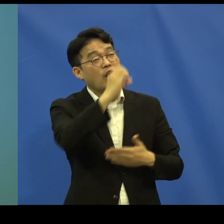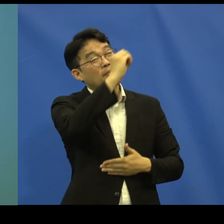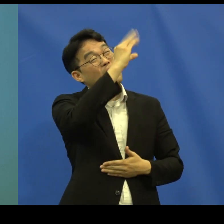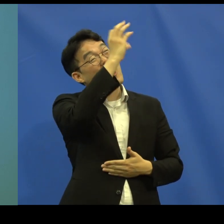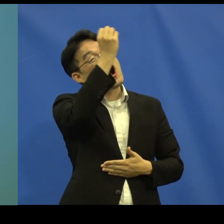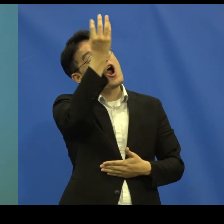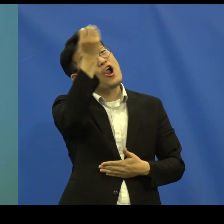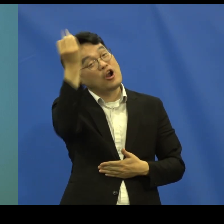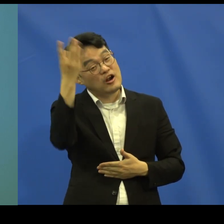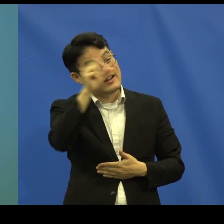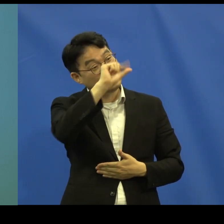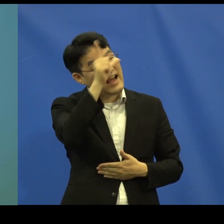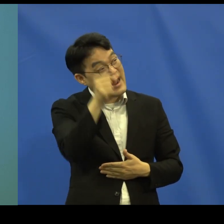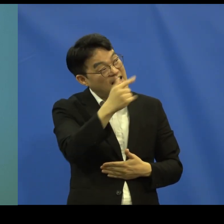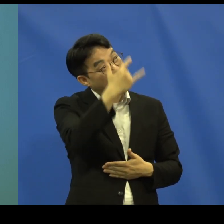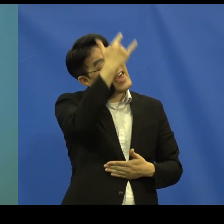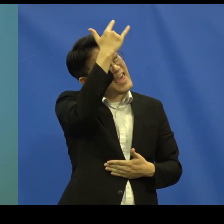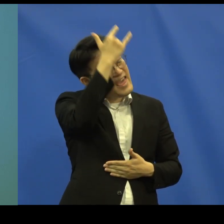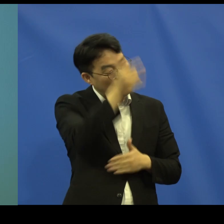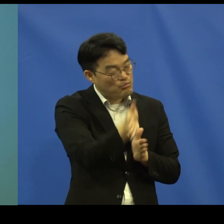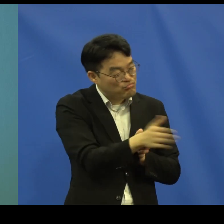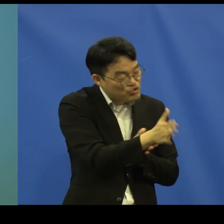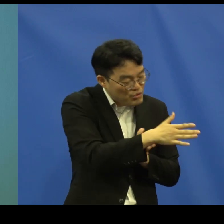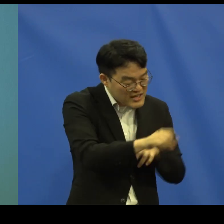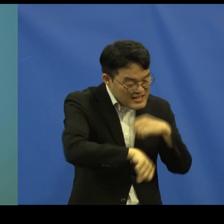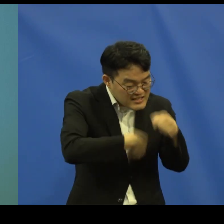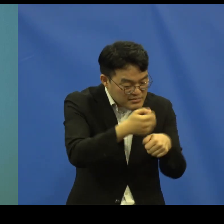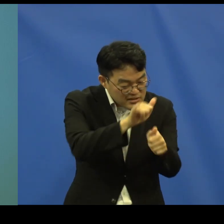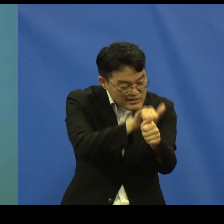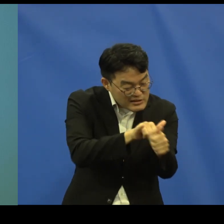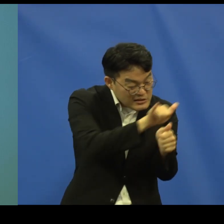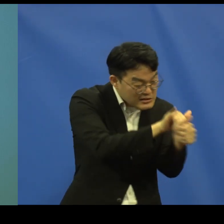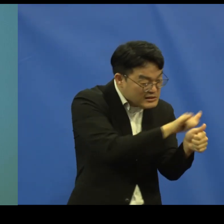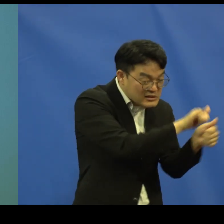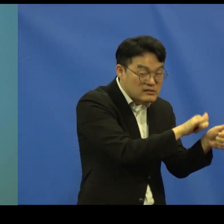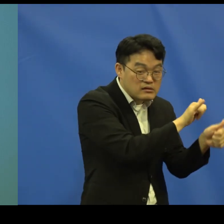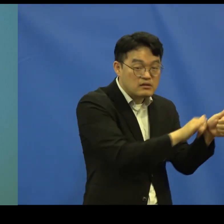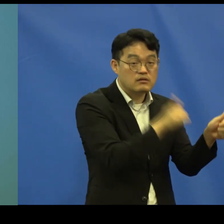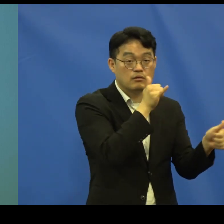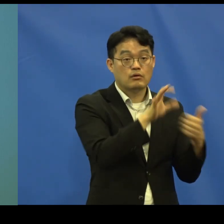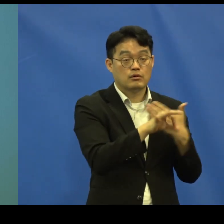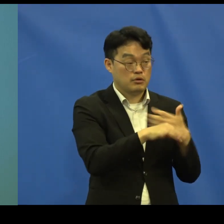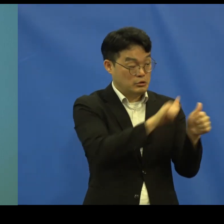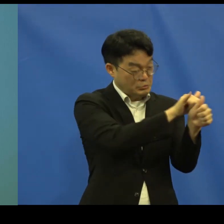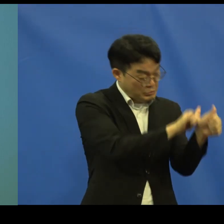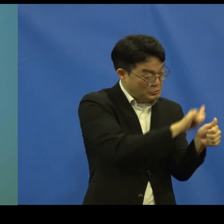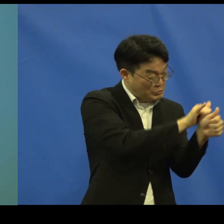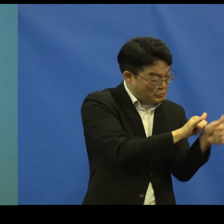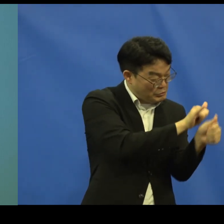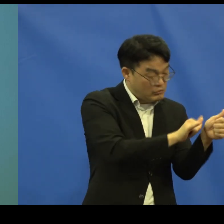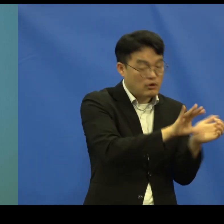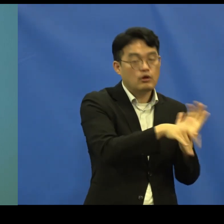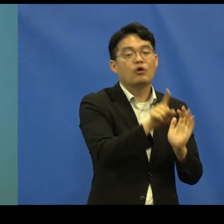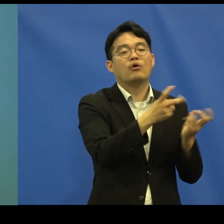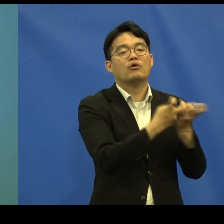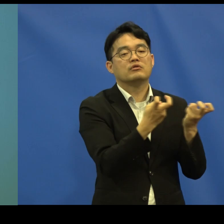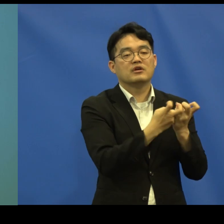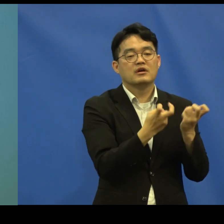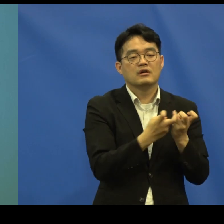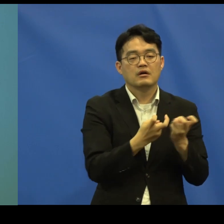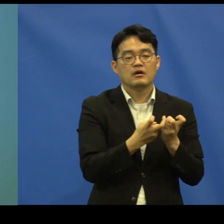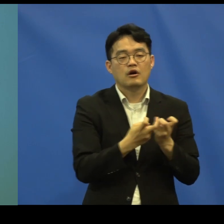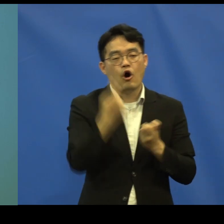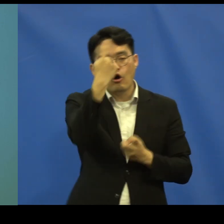숭배하잖아요. 그러니까 그걸 자기가 숭배하는 것을 이제 닮아가고 따라가게 되는 것입니다. 어디에 내가 무릎을 꿇을